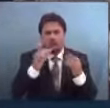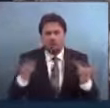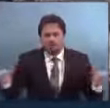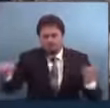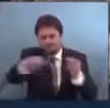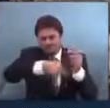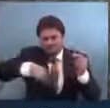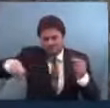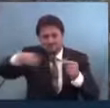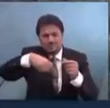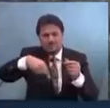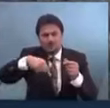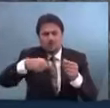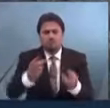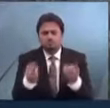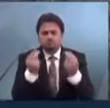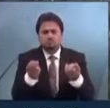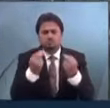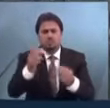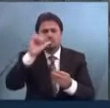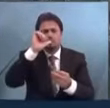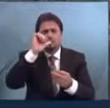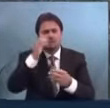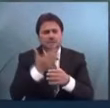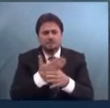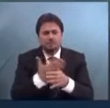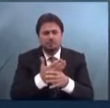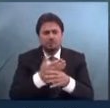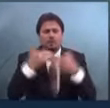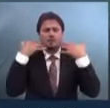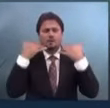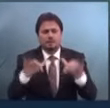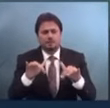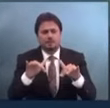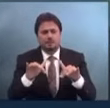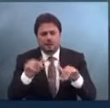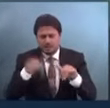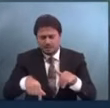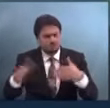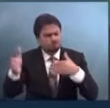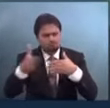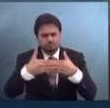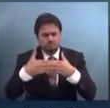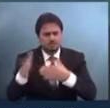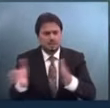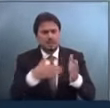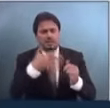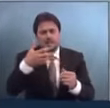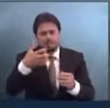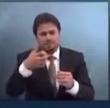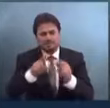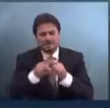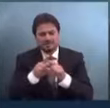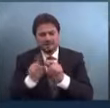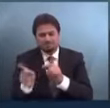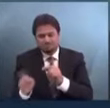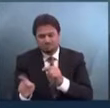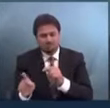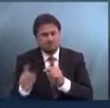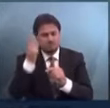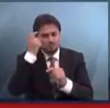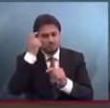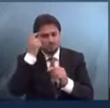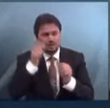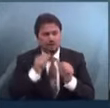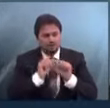تستمر وزاره الموارد المائيه بازالتها 500000 من الاصبعيات السمكيه تم اطلاقها